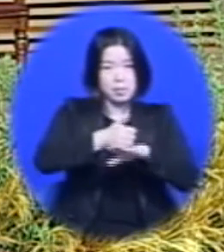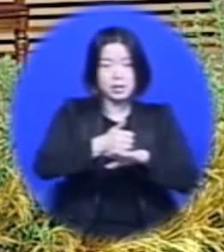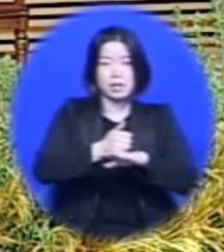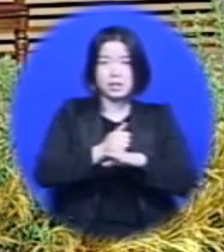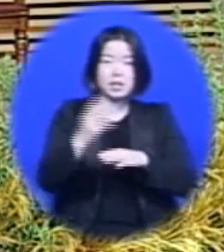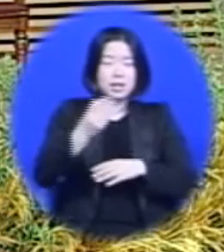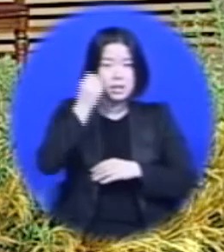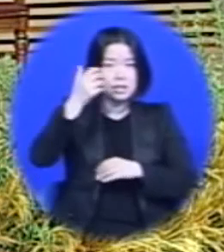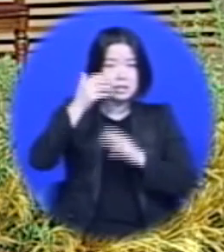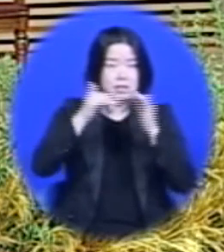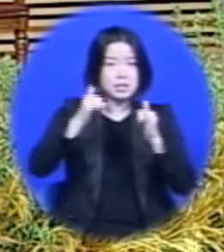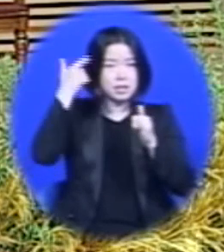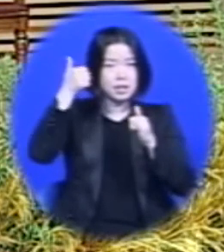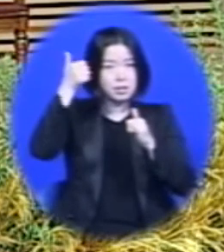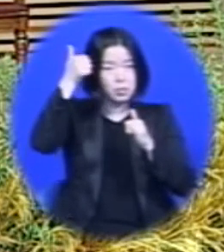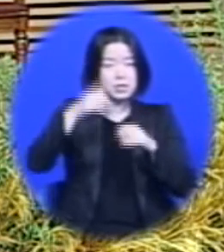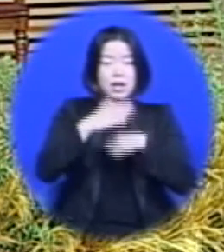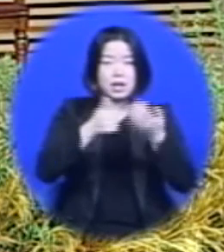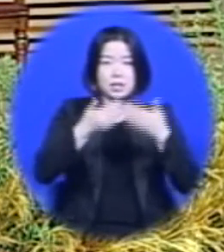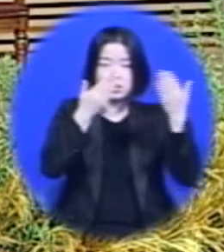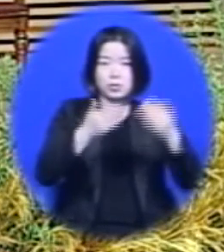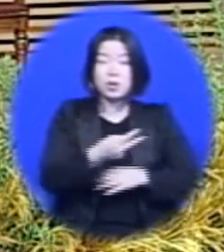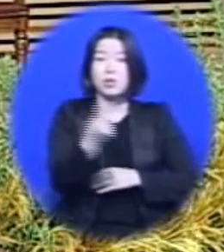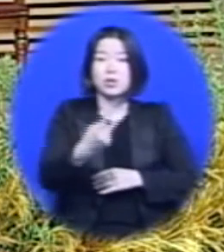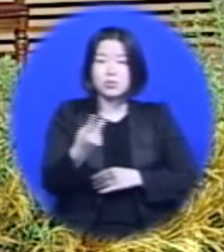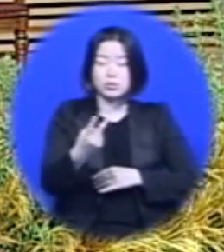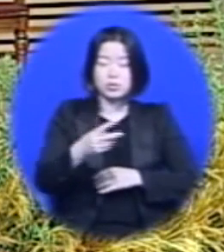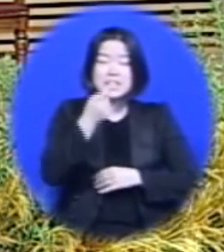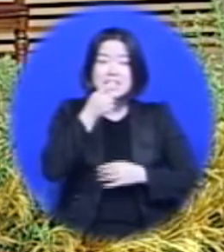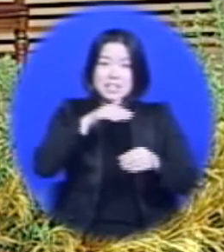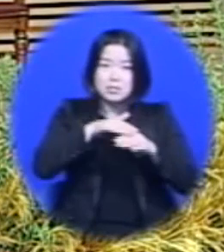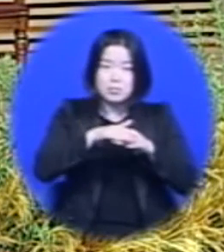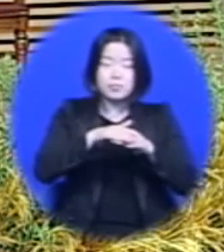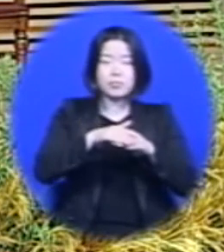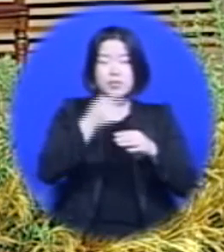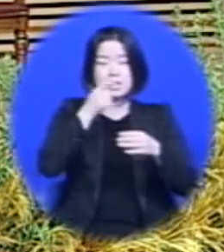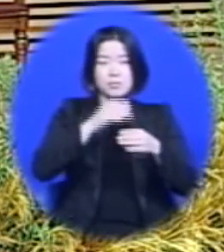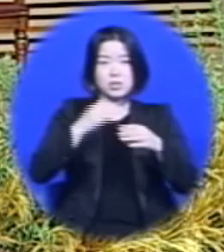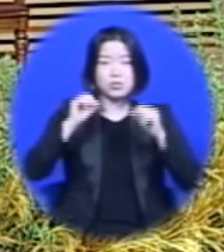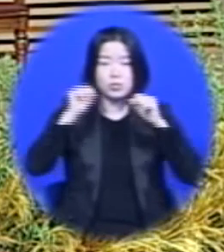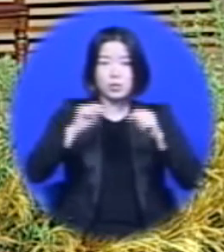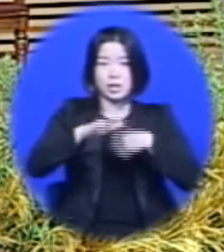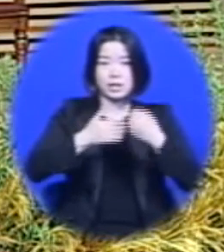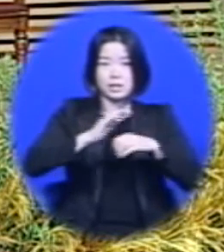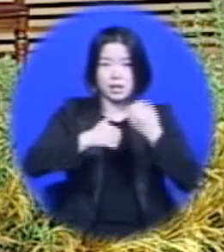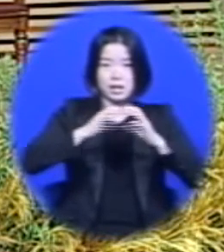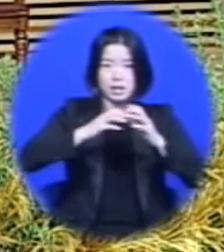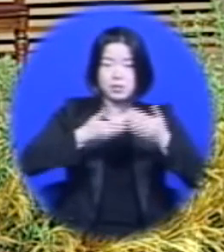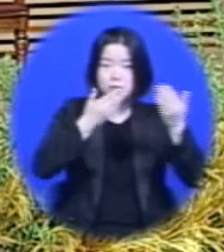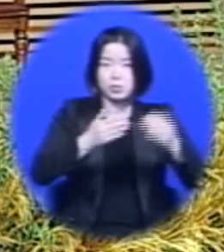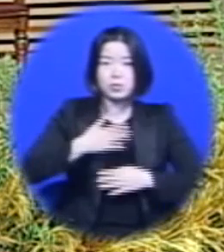바치고 너희 내외는 민주운동가로 나라에 바치고 나는 감사기도를 바치며